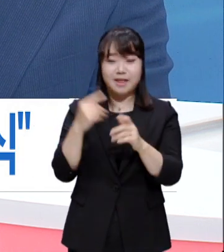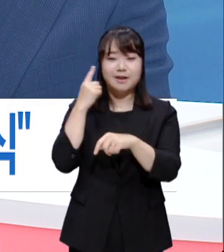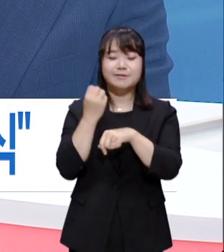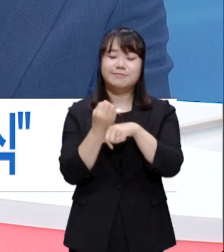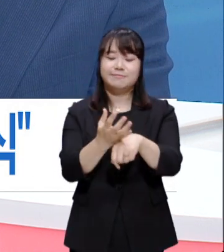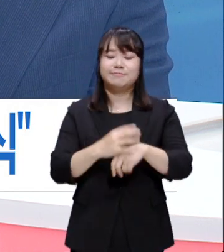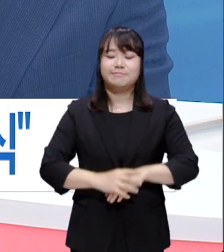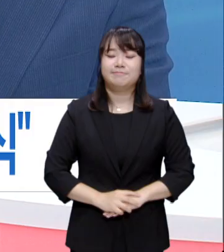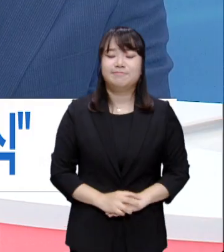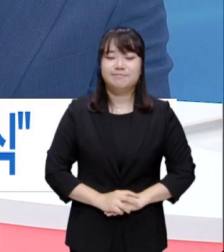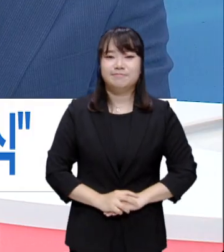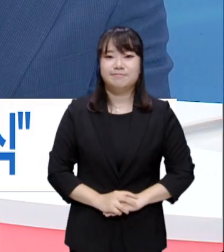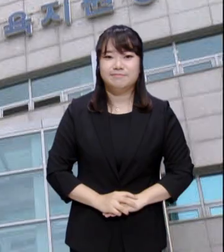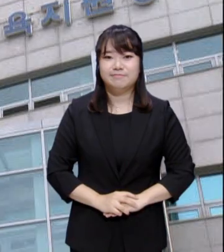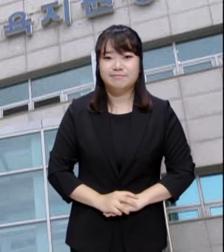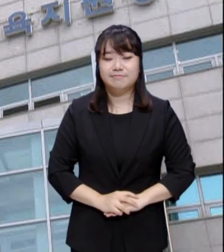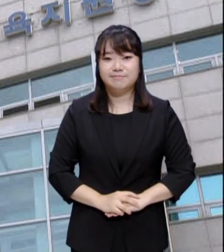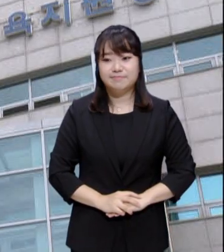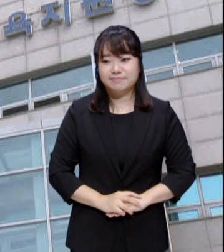기자가 정리했습니다.